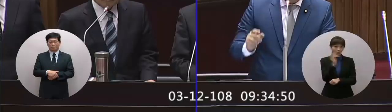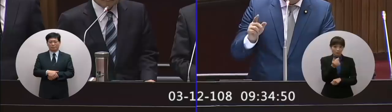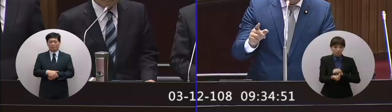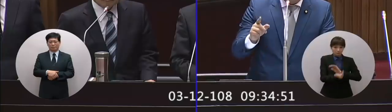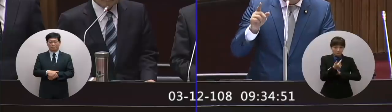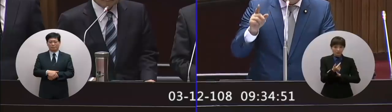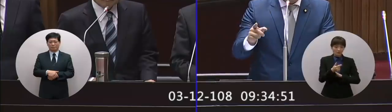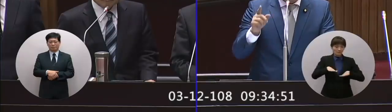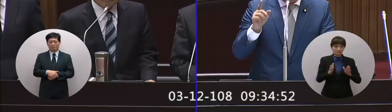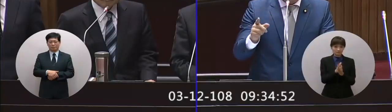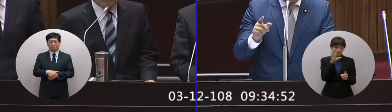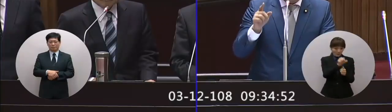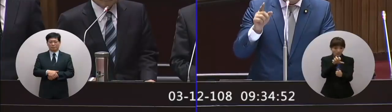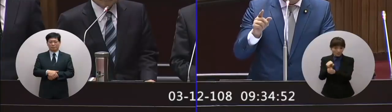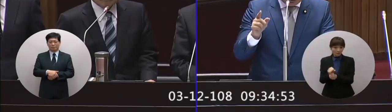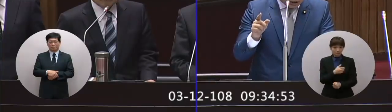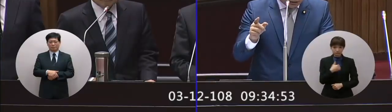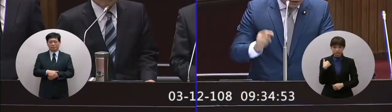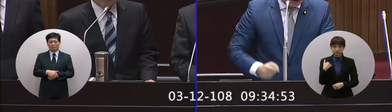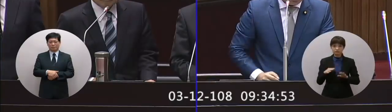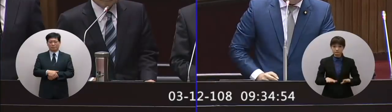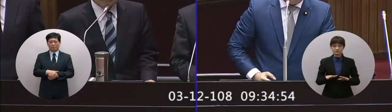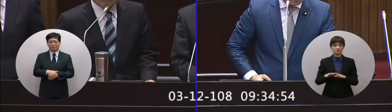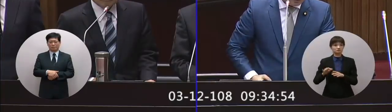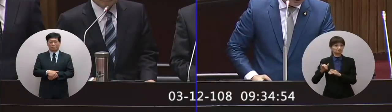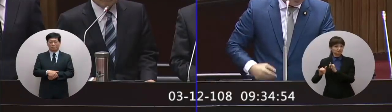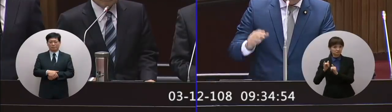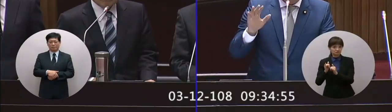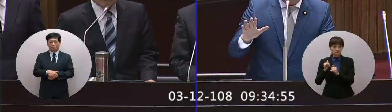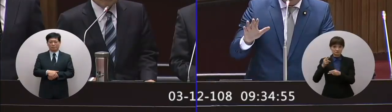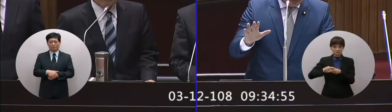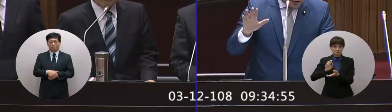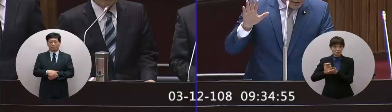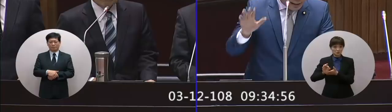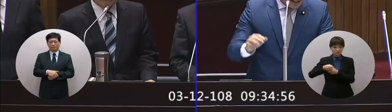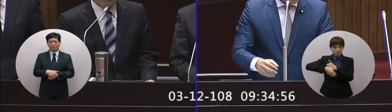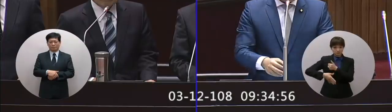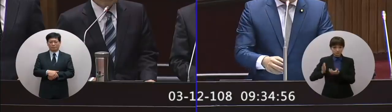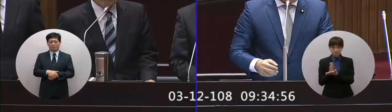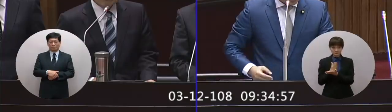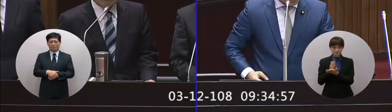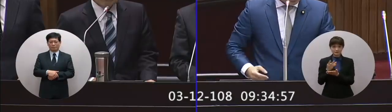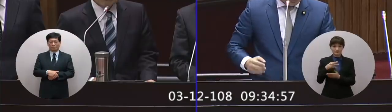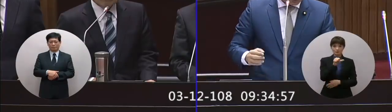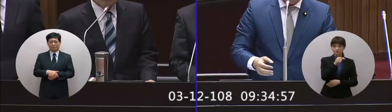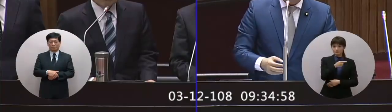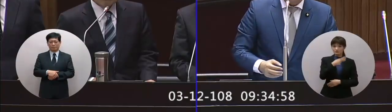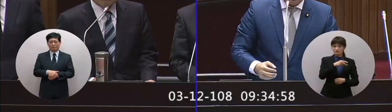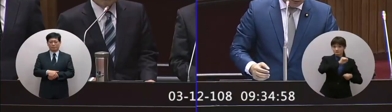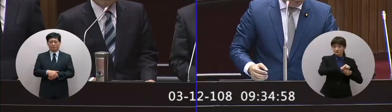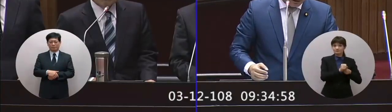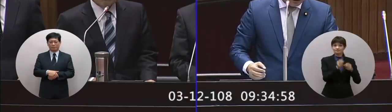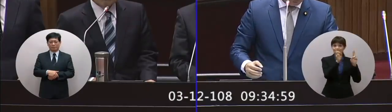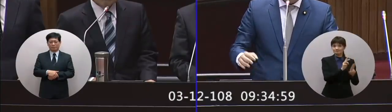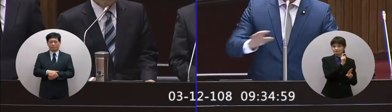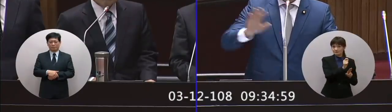里。所以呢，中国大陆现在用这个社会信用系统的评分依据 ，5G 再加上电子装置，还有数位